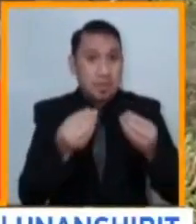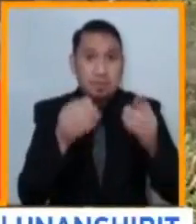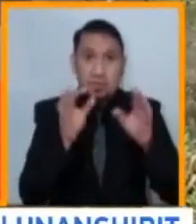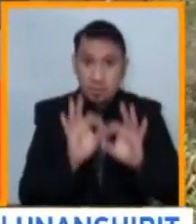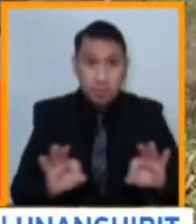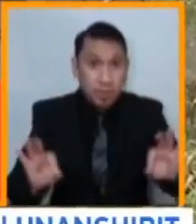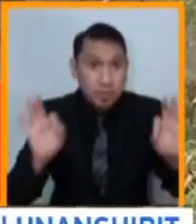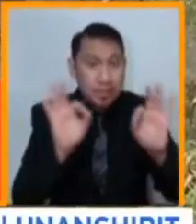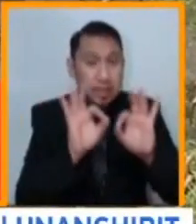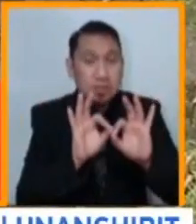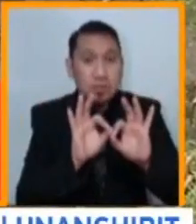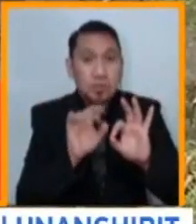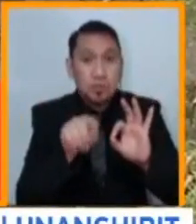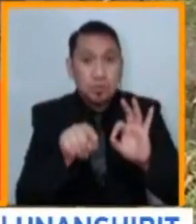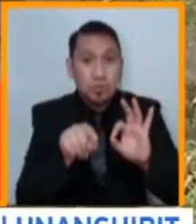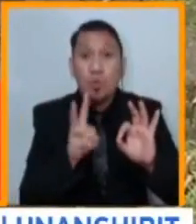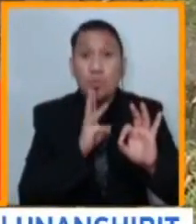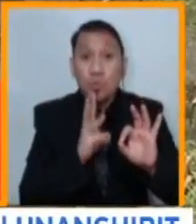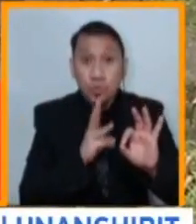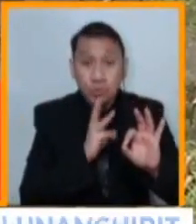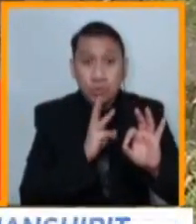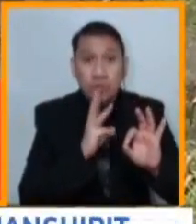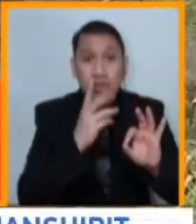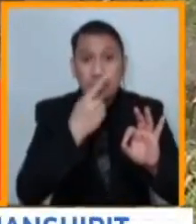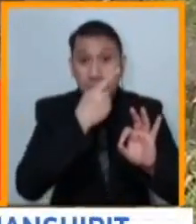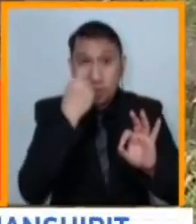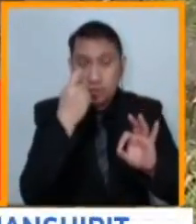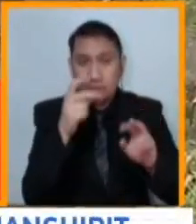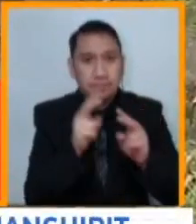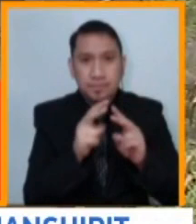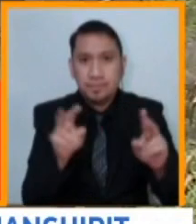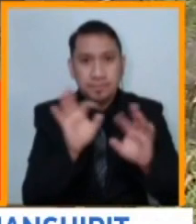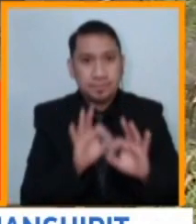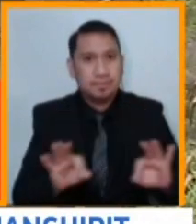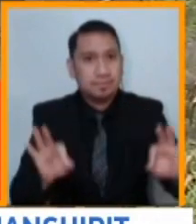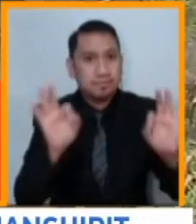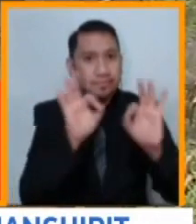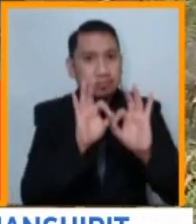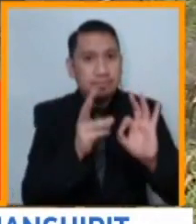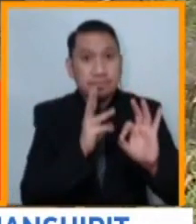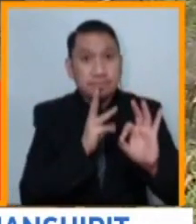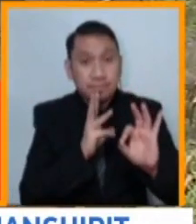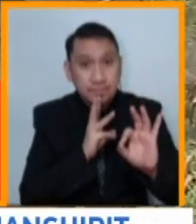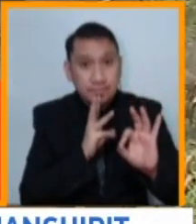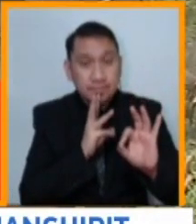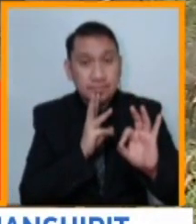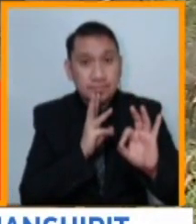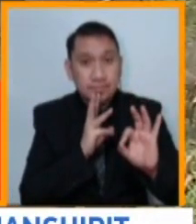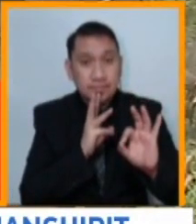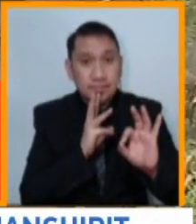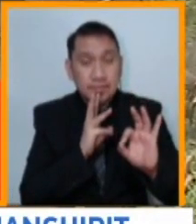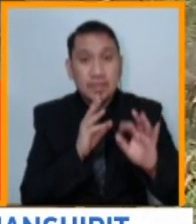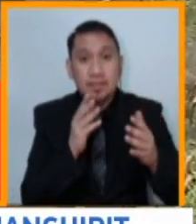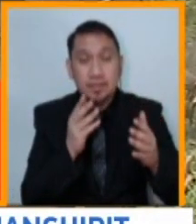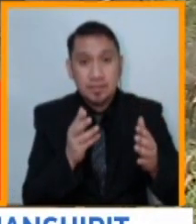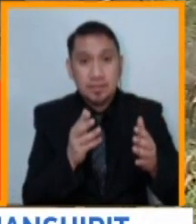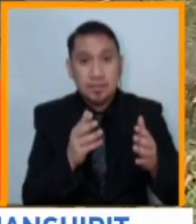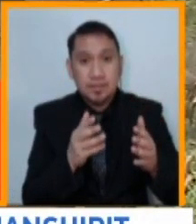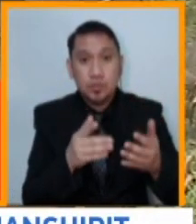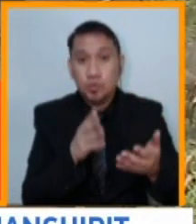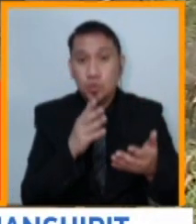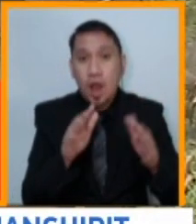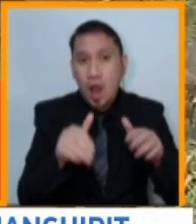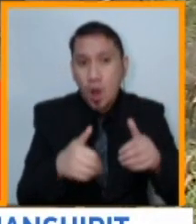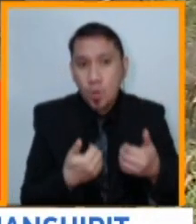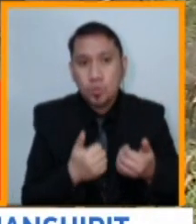tubig kasi nga po napaka-importante ng tubig sa pagtigil no, sa paglaganap ng COVID virus